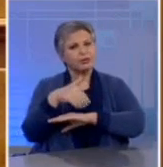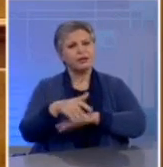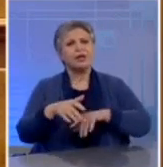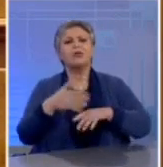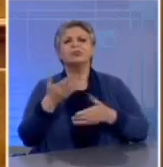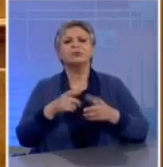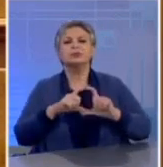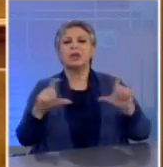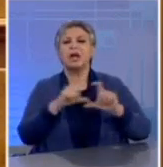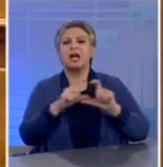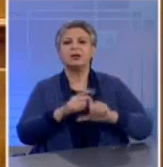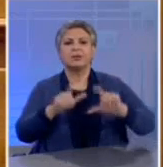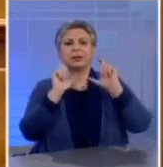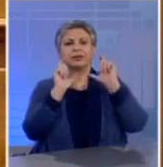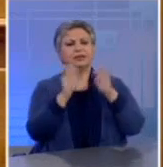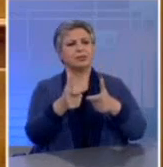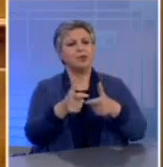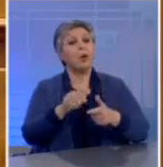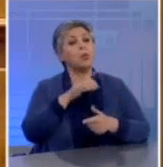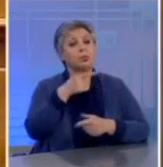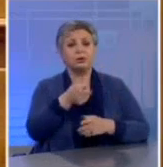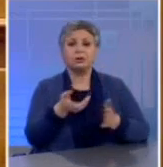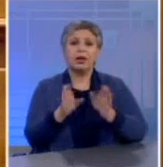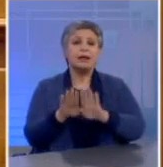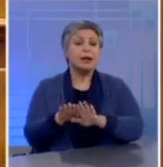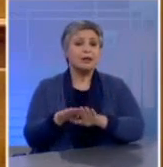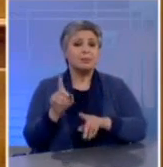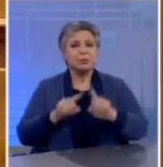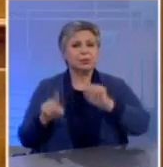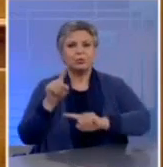Γενικό Εισαγγελέα της Κύπρου, καλύπτονται? Και από ποιον καλύπτονται?